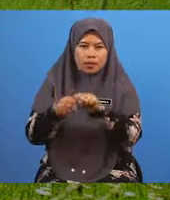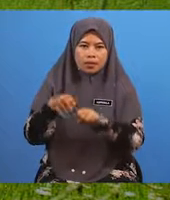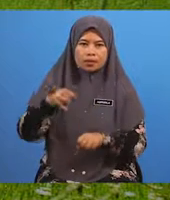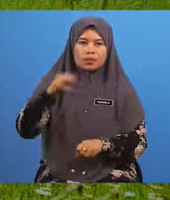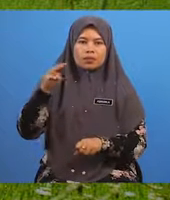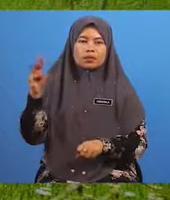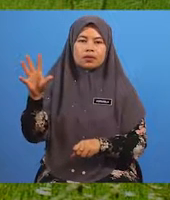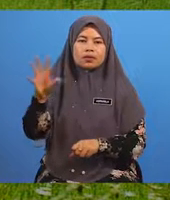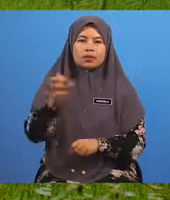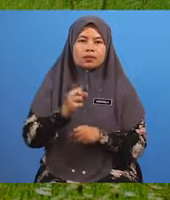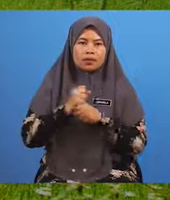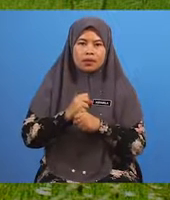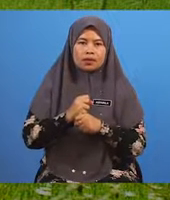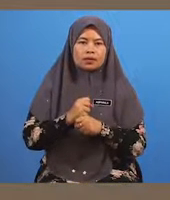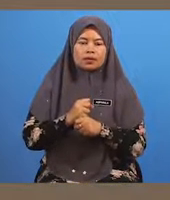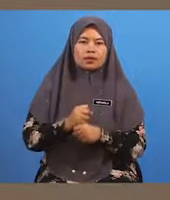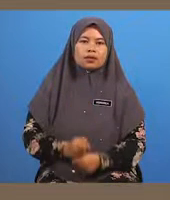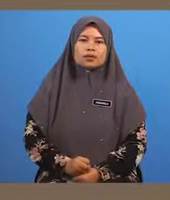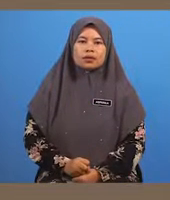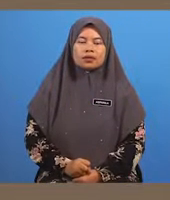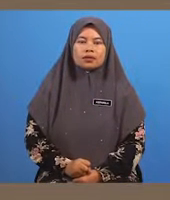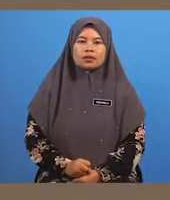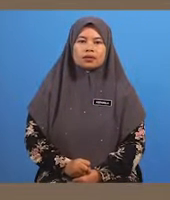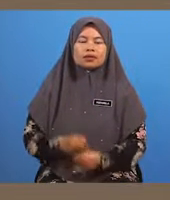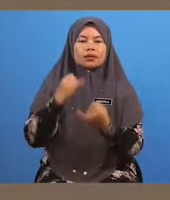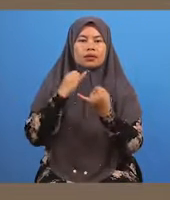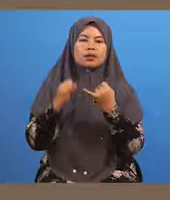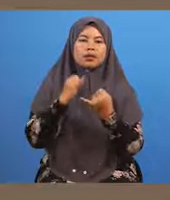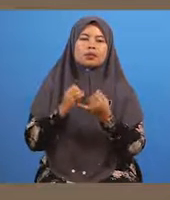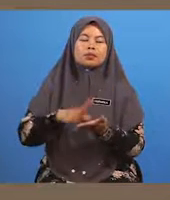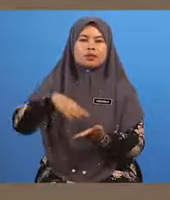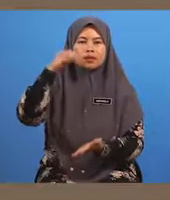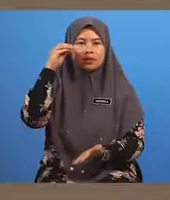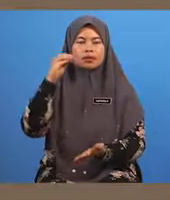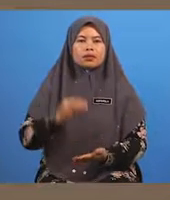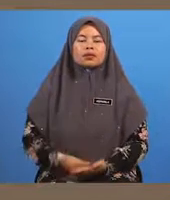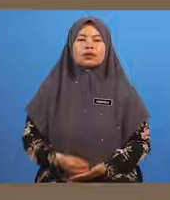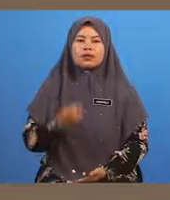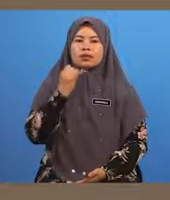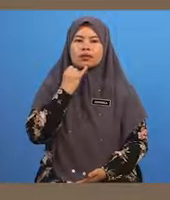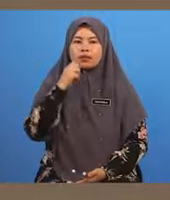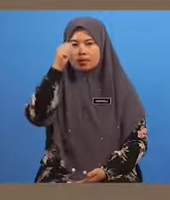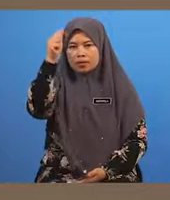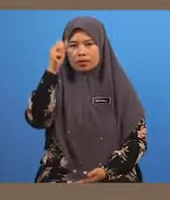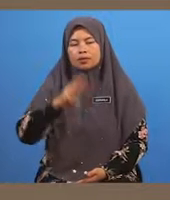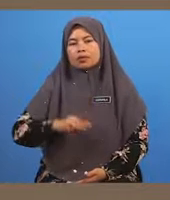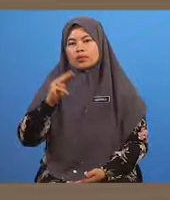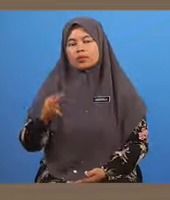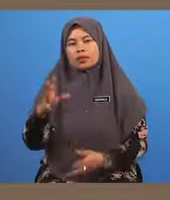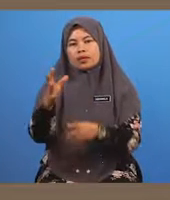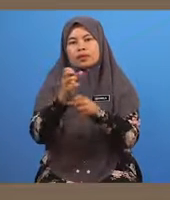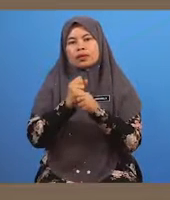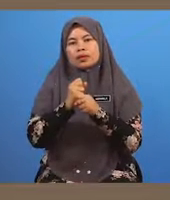perlu dikuasai dalam tajuk ini. Pada akhir pembelajaran, insya-Allah murid-murid akan dapat